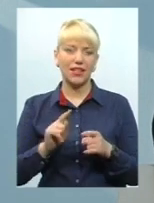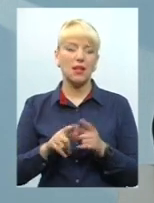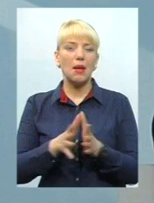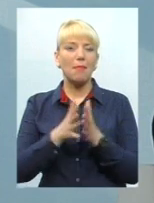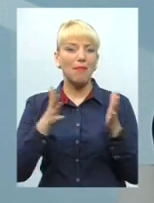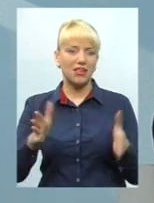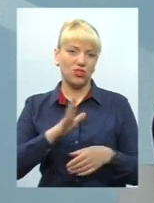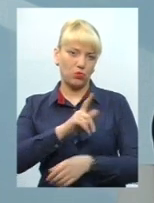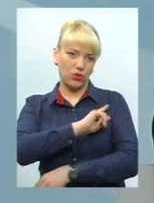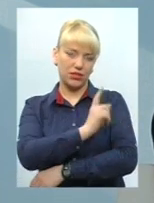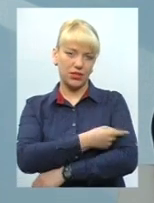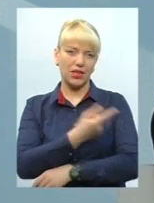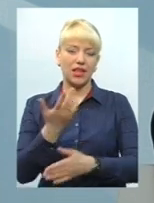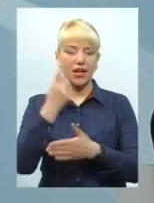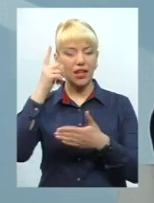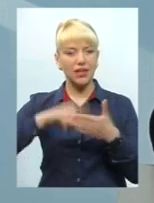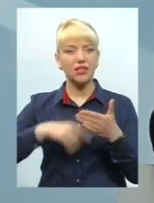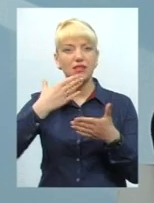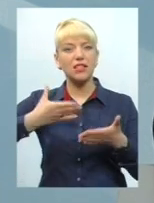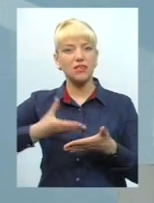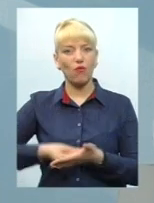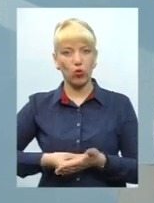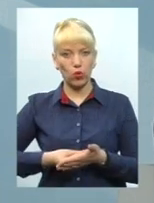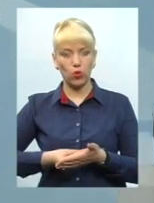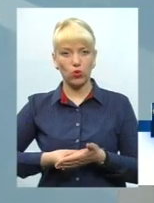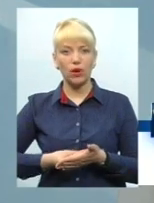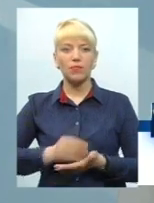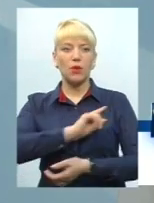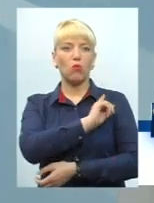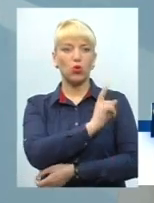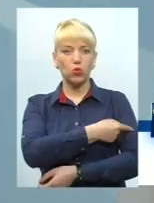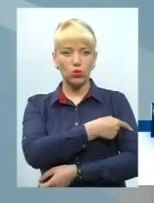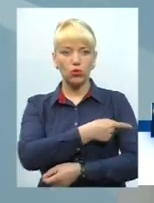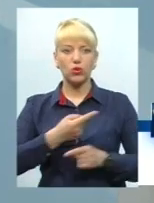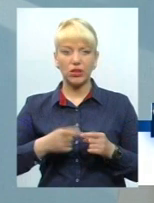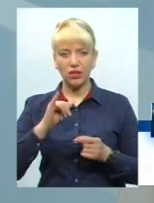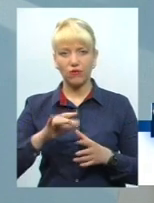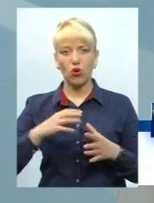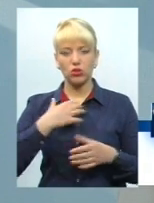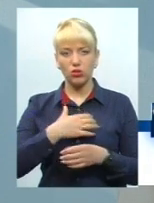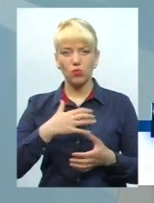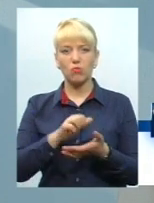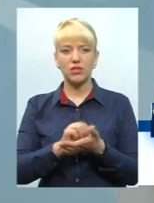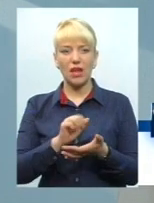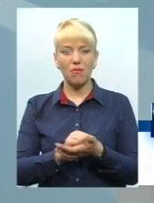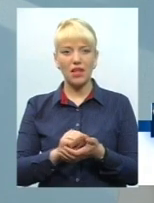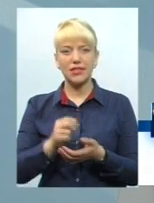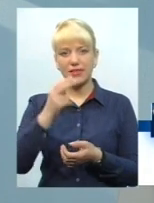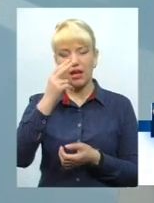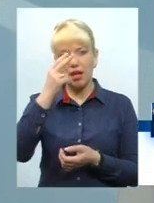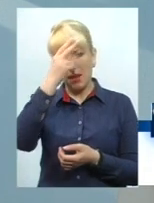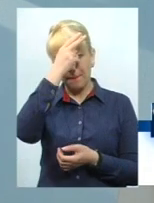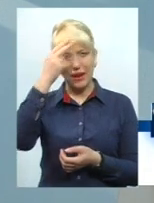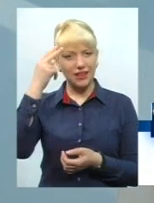яка надіялася на власне свою потугу, в основному займалася партизанською